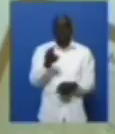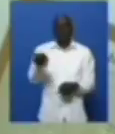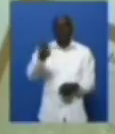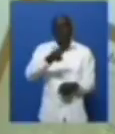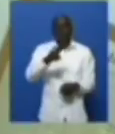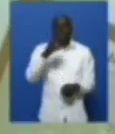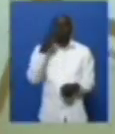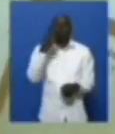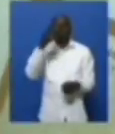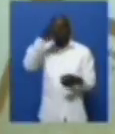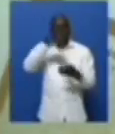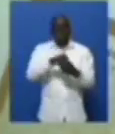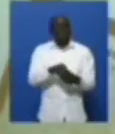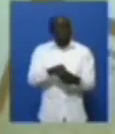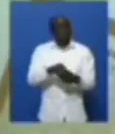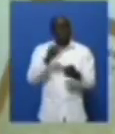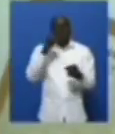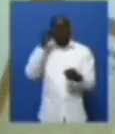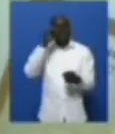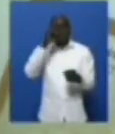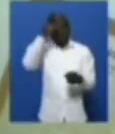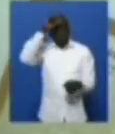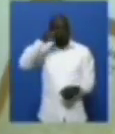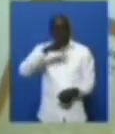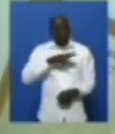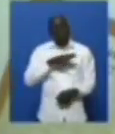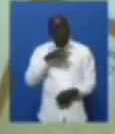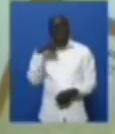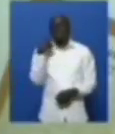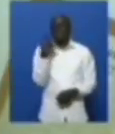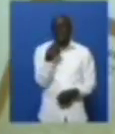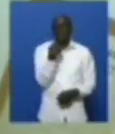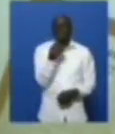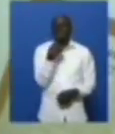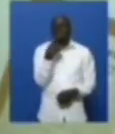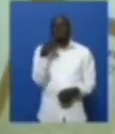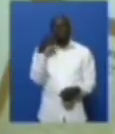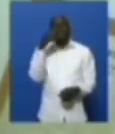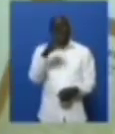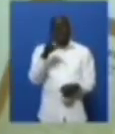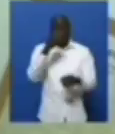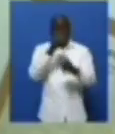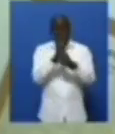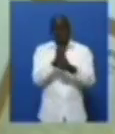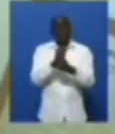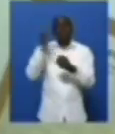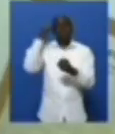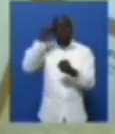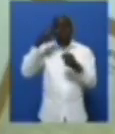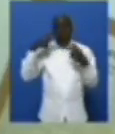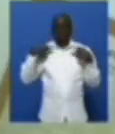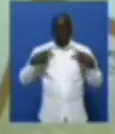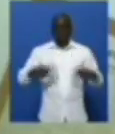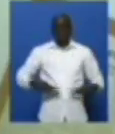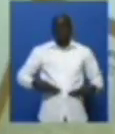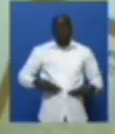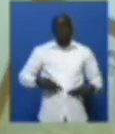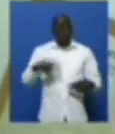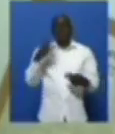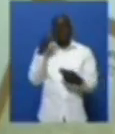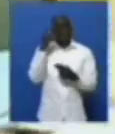ce n'était pas n'importe qui. C'est un monsieur qui, dont le soin, c'est-à-dire l'habillement, la coiffure